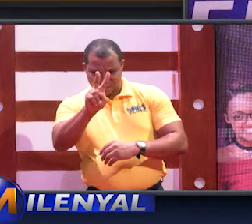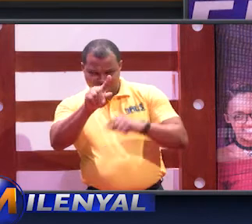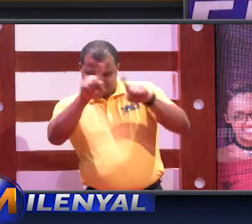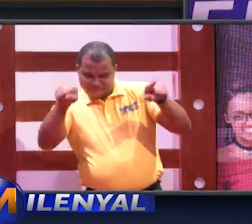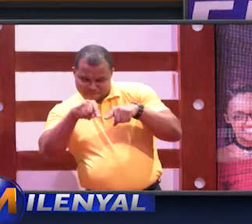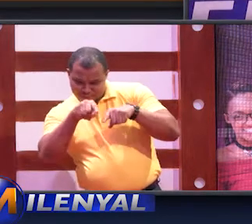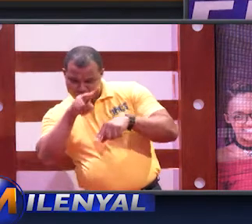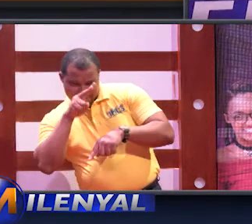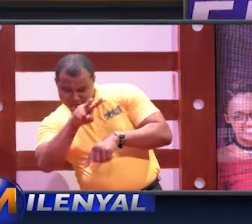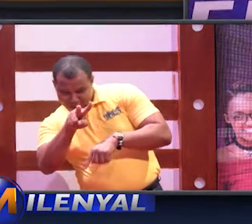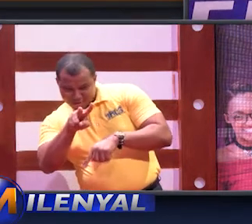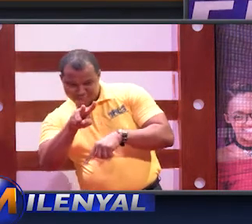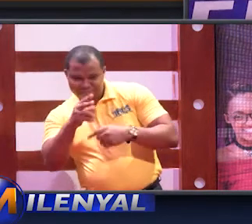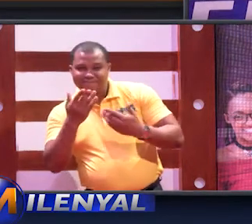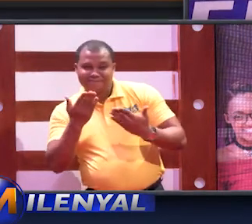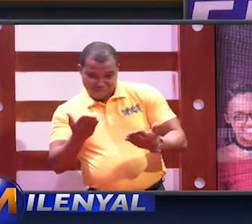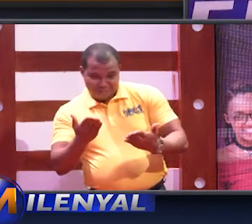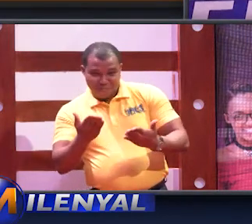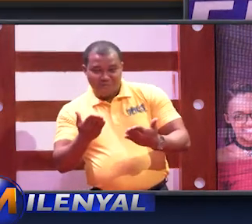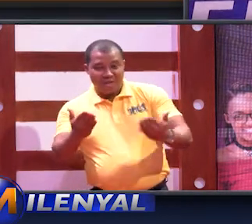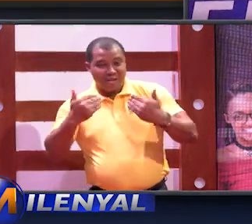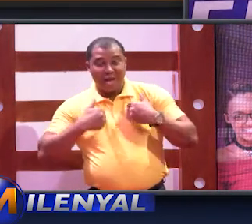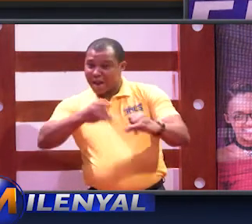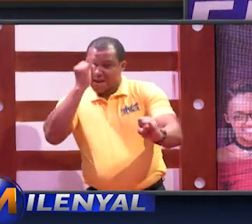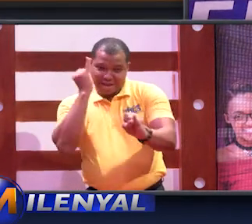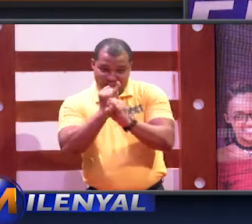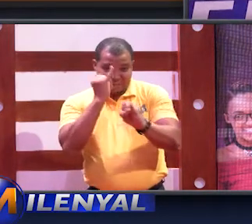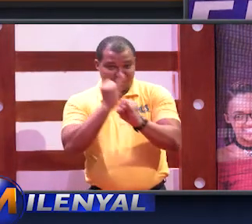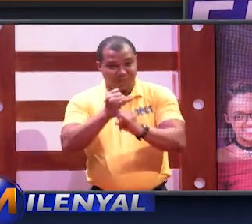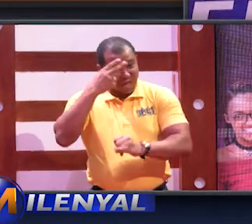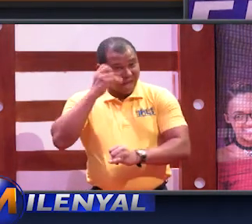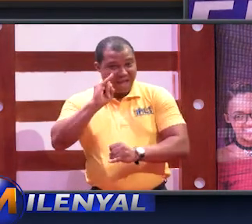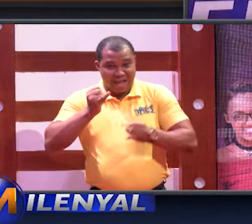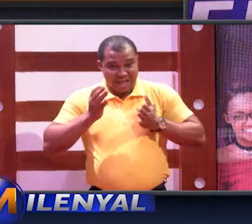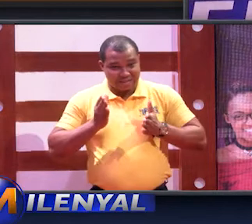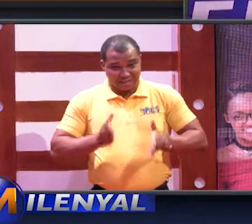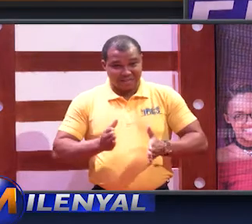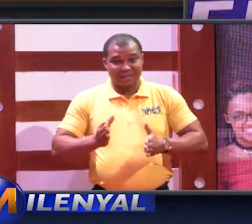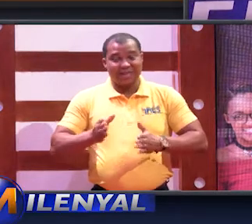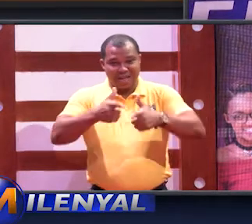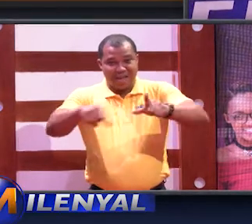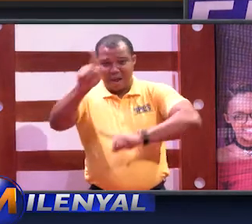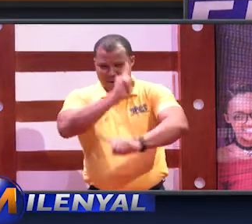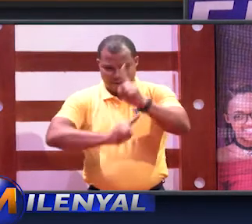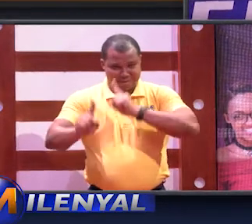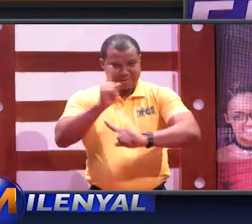millénial. C'est parce que justement gain Institut haïtien langue des signes qui a fait un